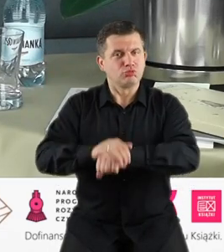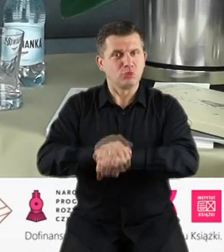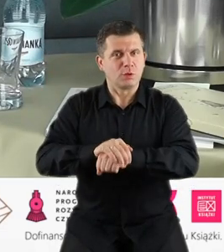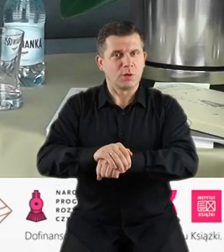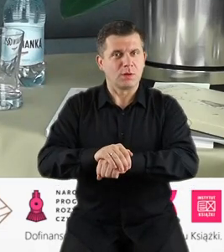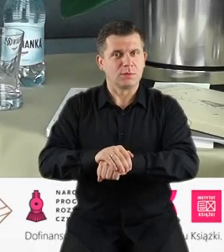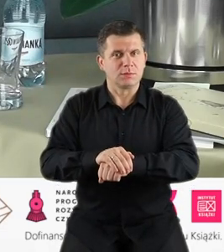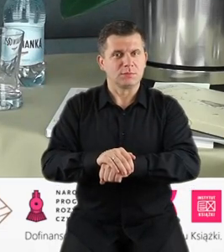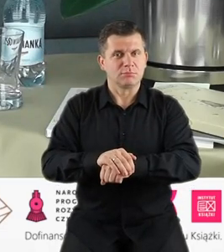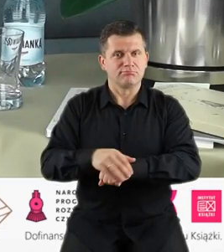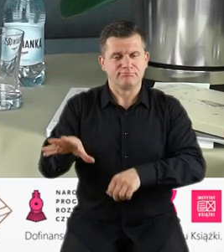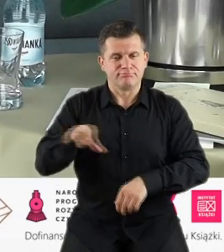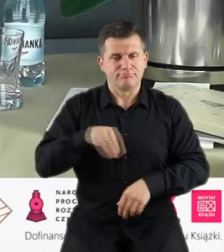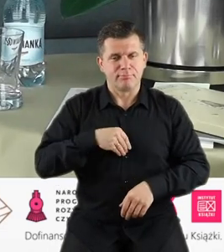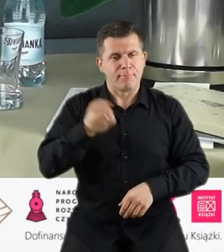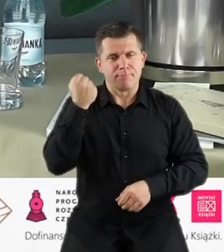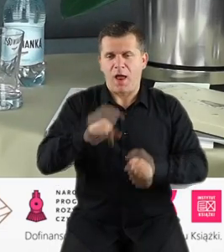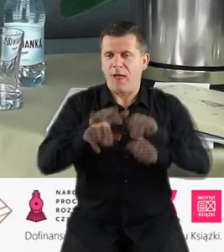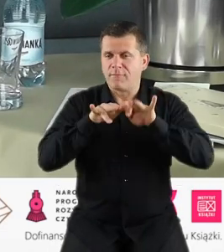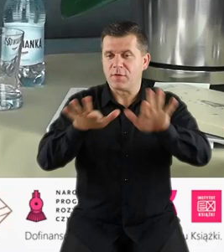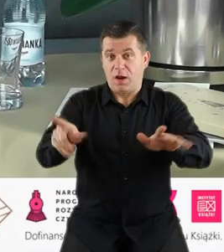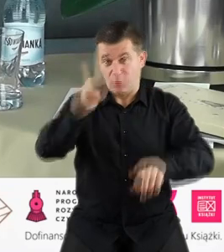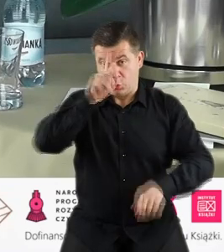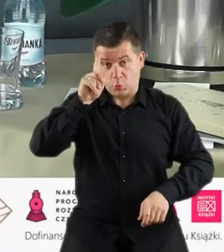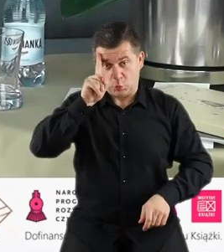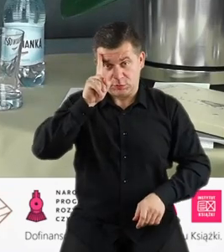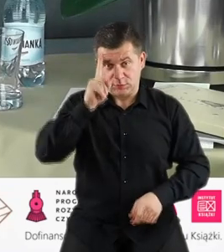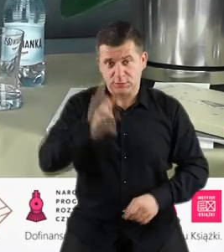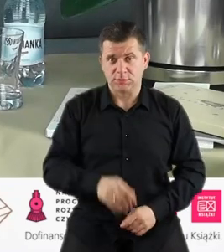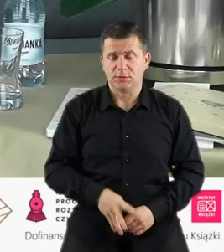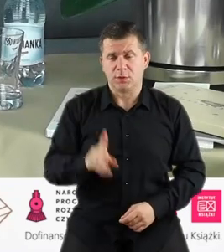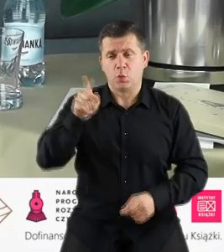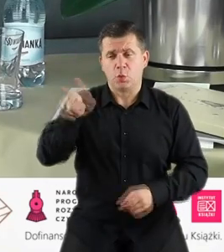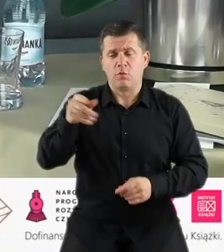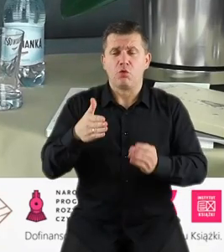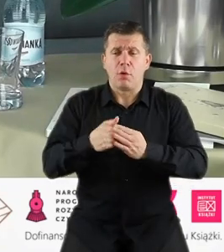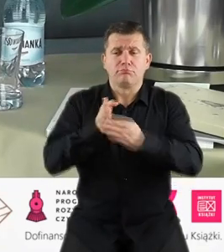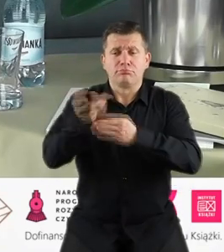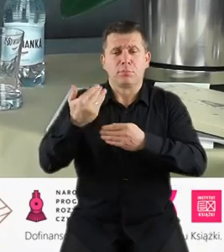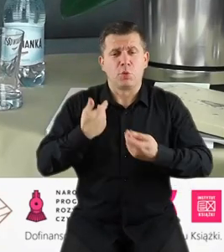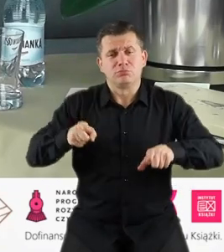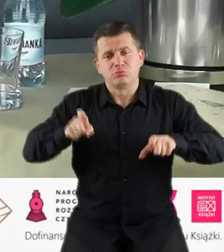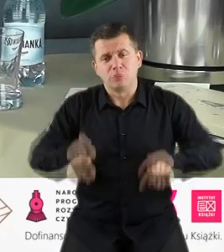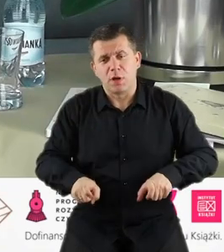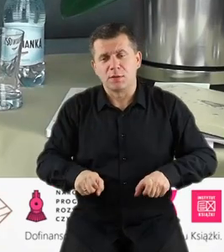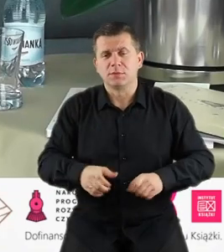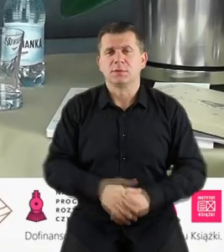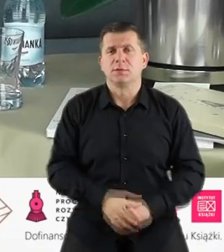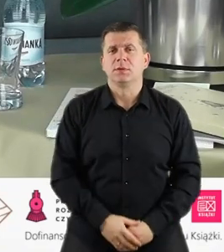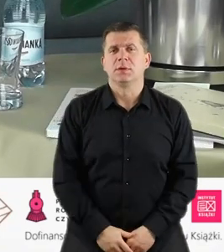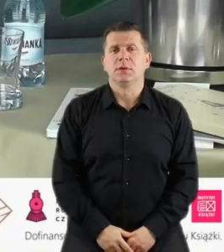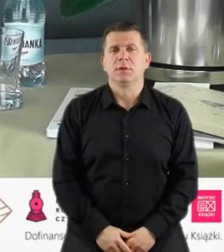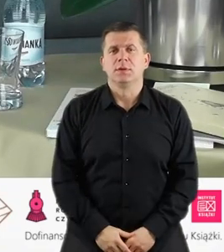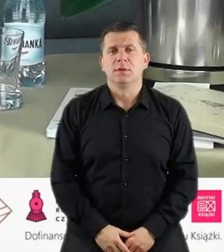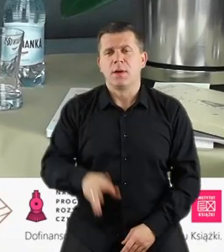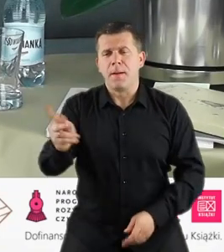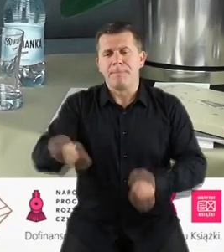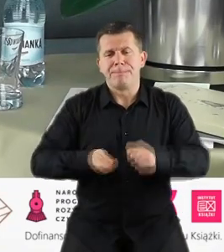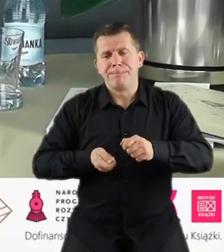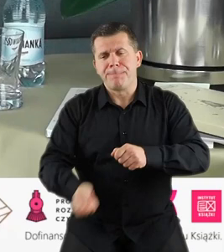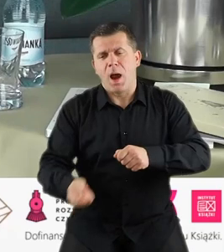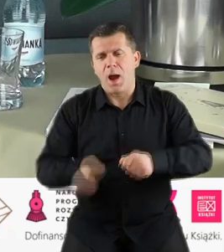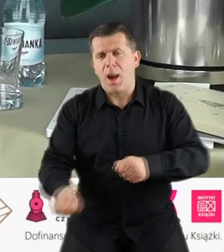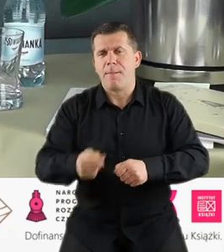z bardzo wieloma ludźmi i u nich siedziała w domu i między innymi palacz, który pracował w